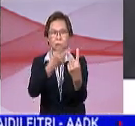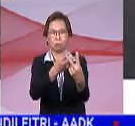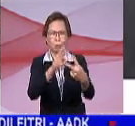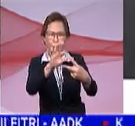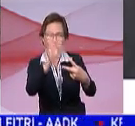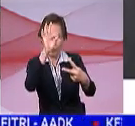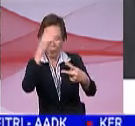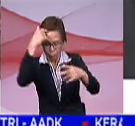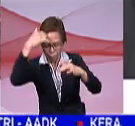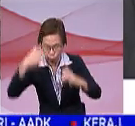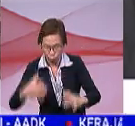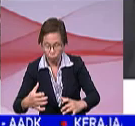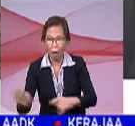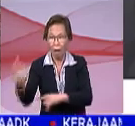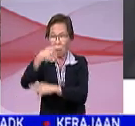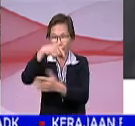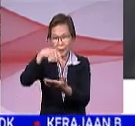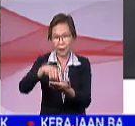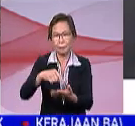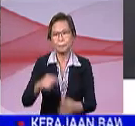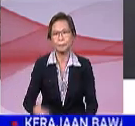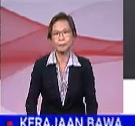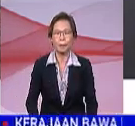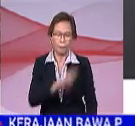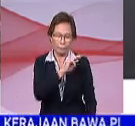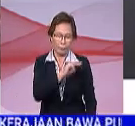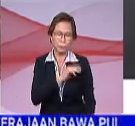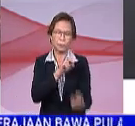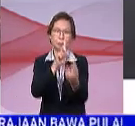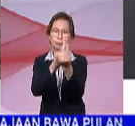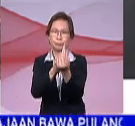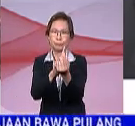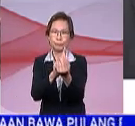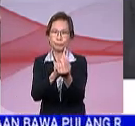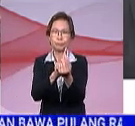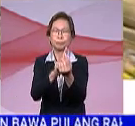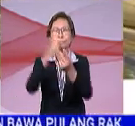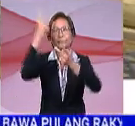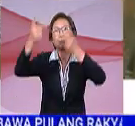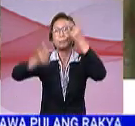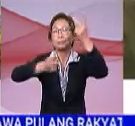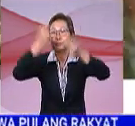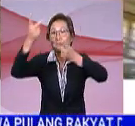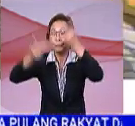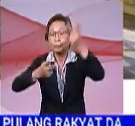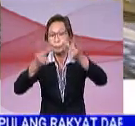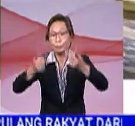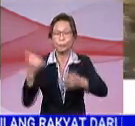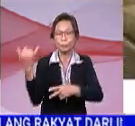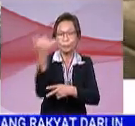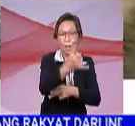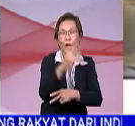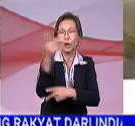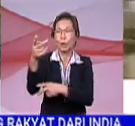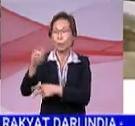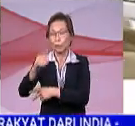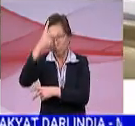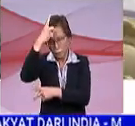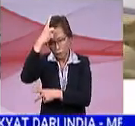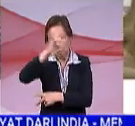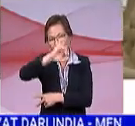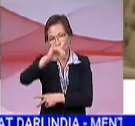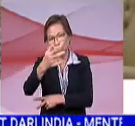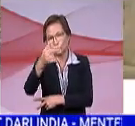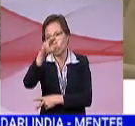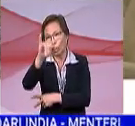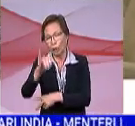dan putuskan tengah hari inilah. Menteri itu ditemui selepas melakukan kunjungan hormat terhadap Ketua Menteri Dato' Patinggi Abang Johari